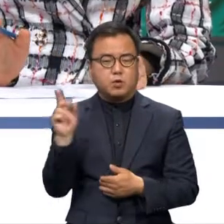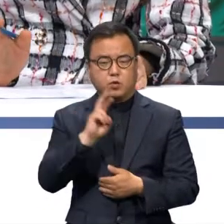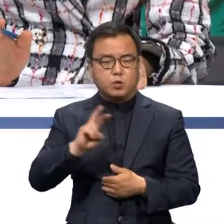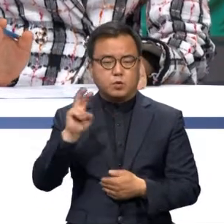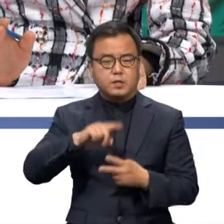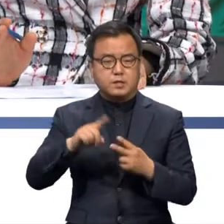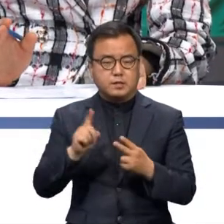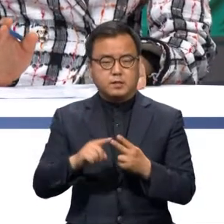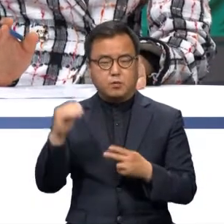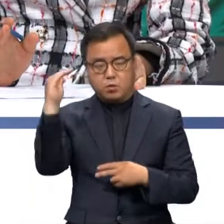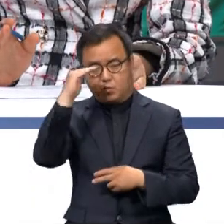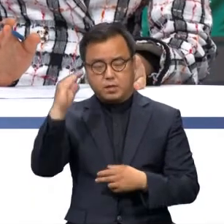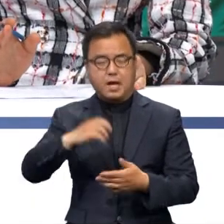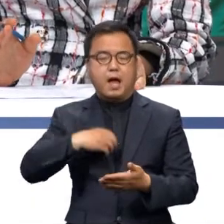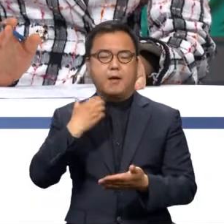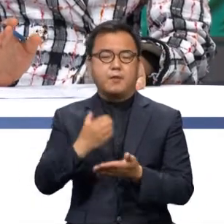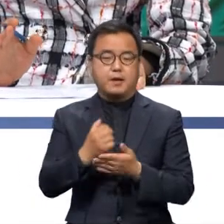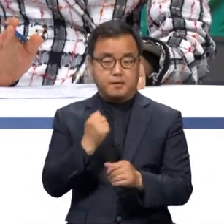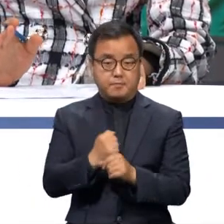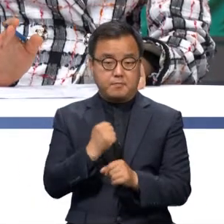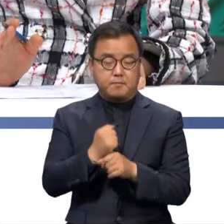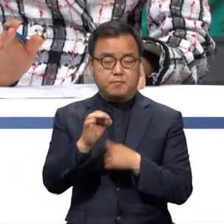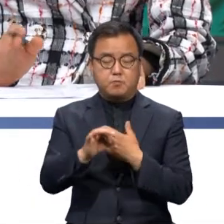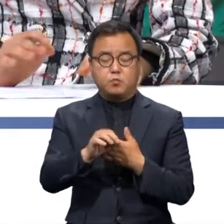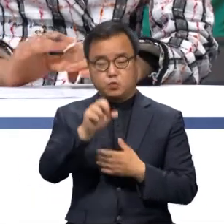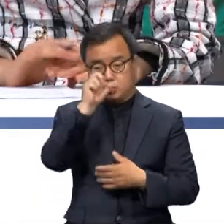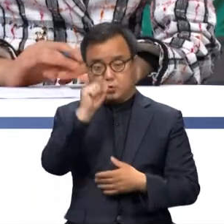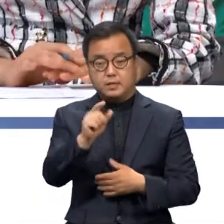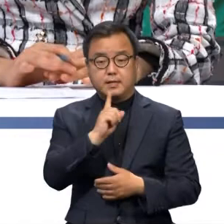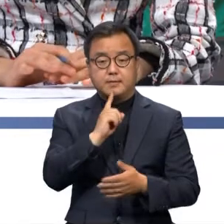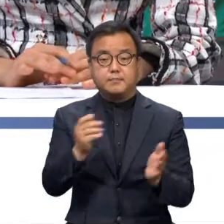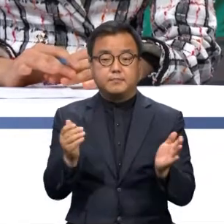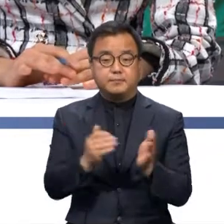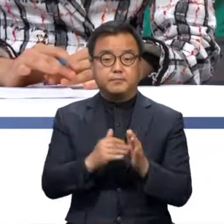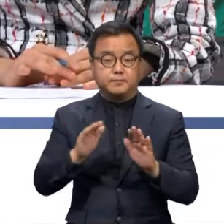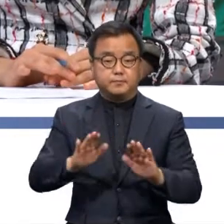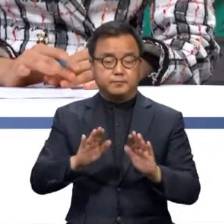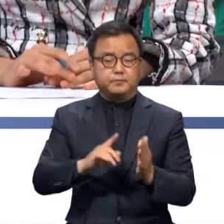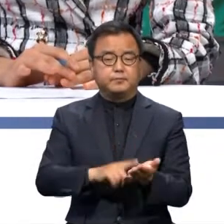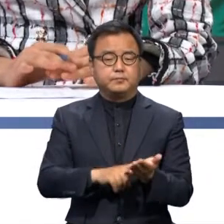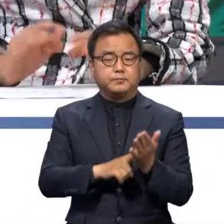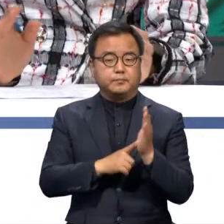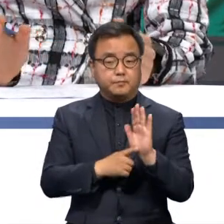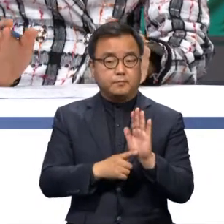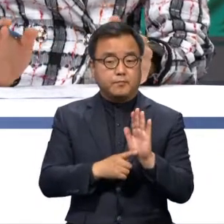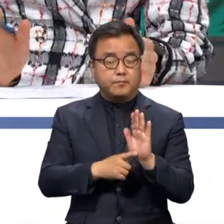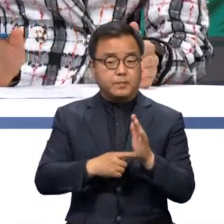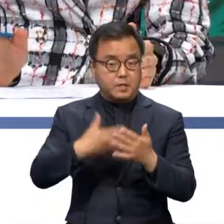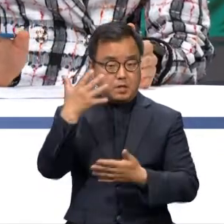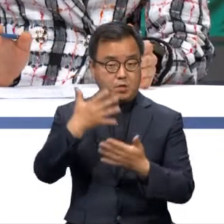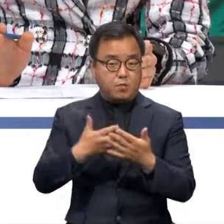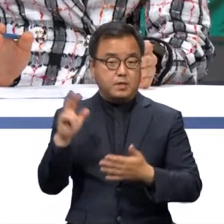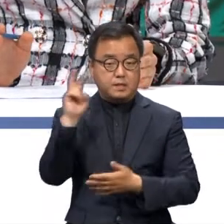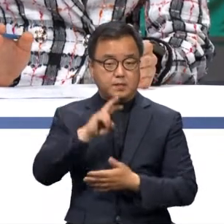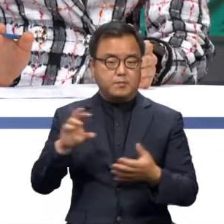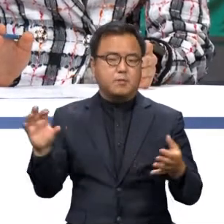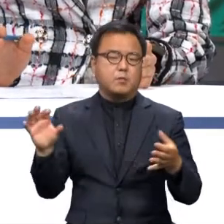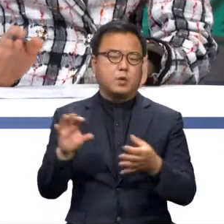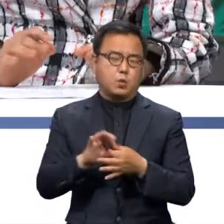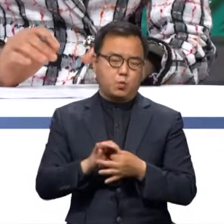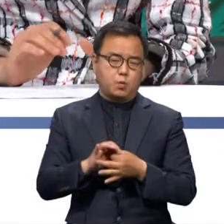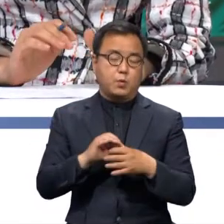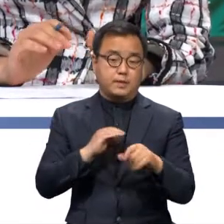감탄하게 만든다면 그것이 좋은 연주라고 말했습니다. 이번에 취재한 공연이 영화와 음악이 결합된 독특한 공연이다